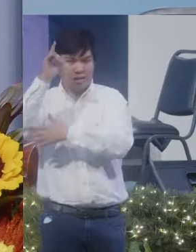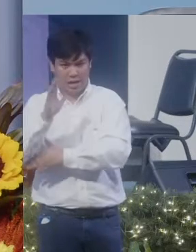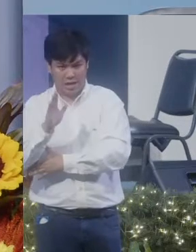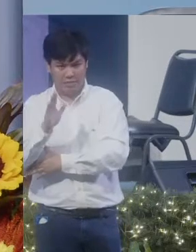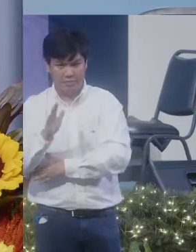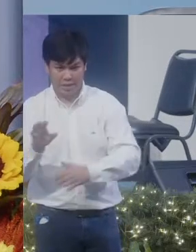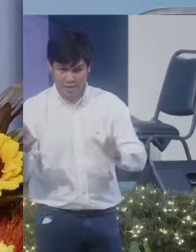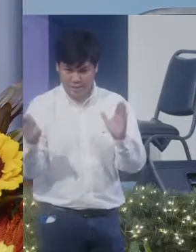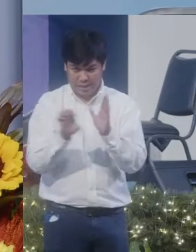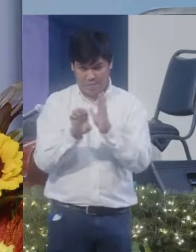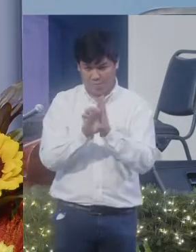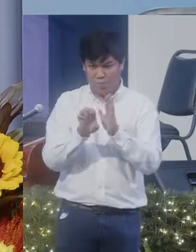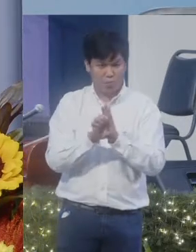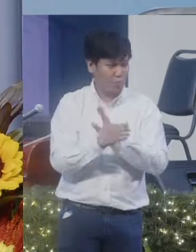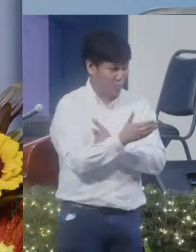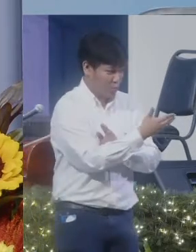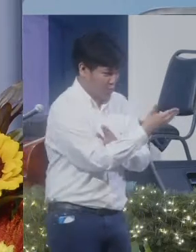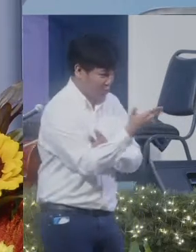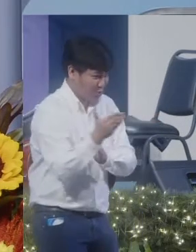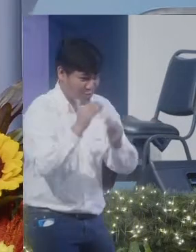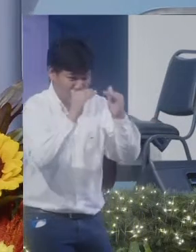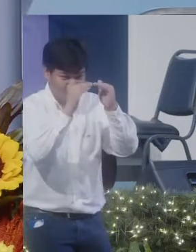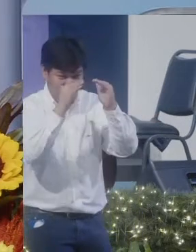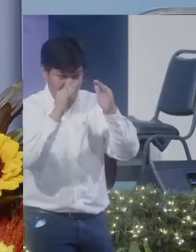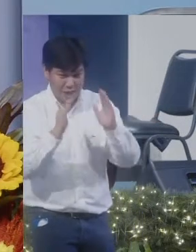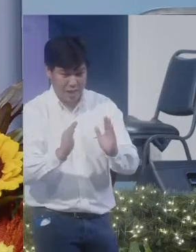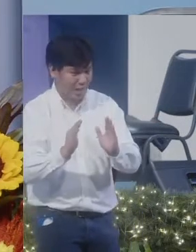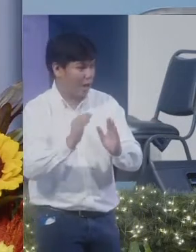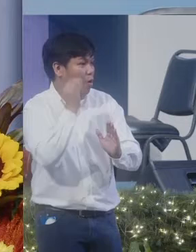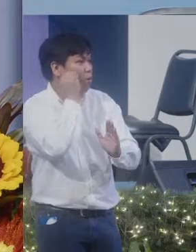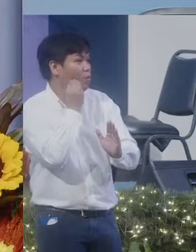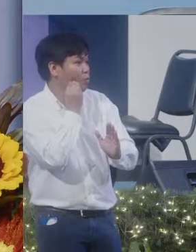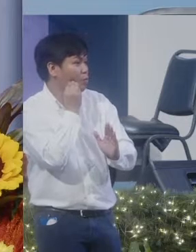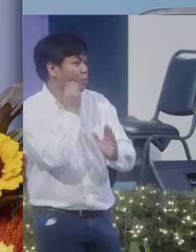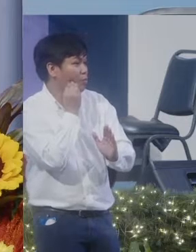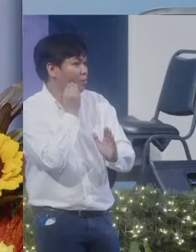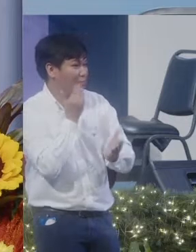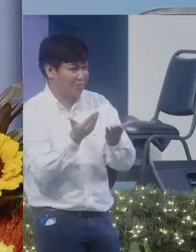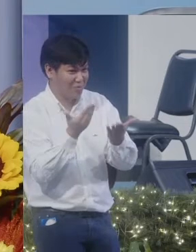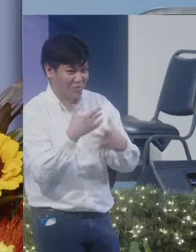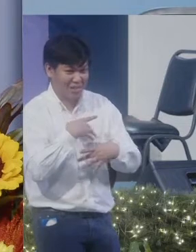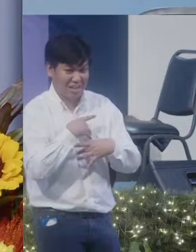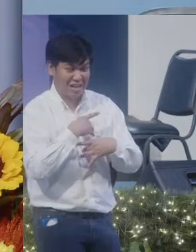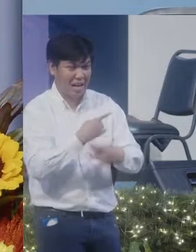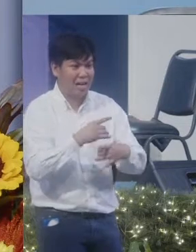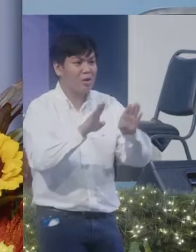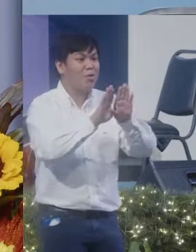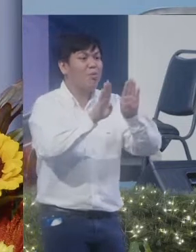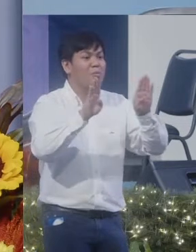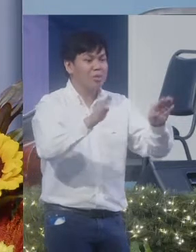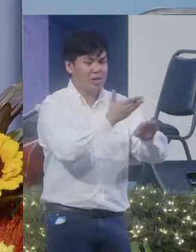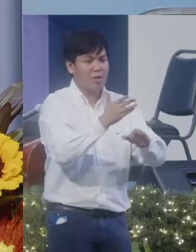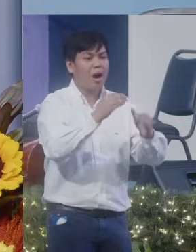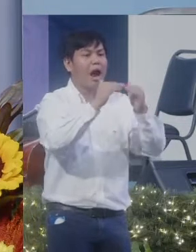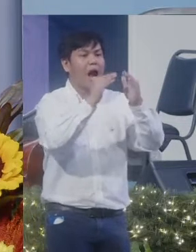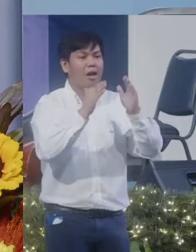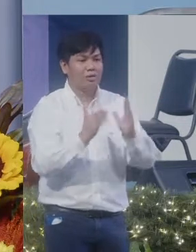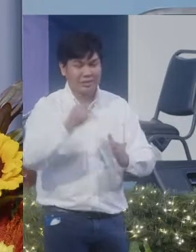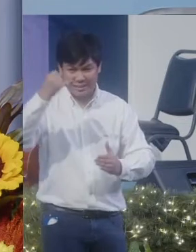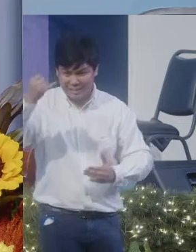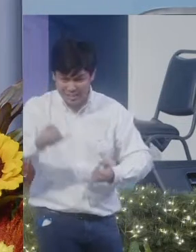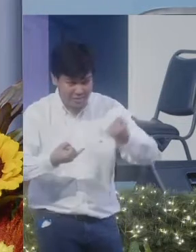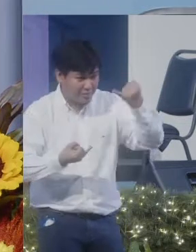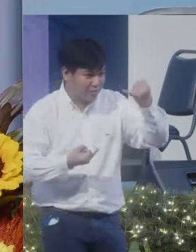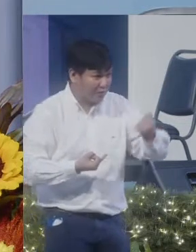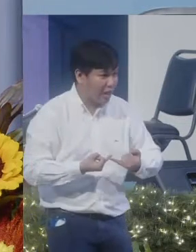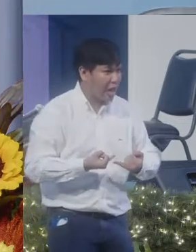mga bahay kayo, bahay na tinitirhan. Baka gusto ninyong buksan ang inyong tahanan para maging meeting